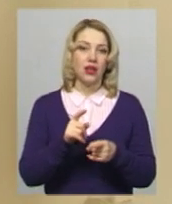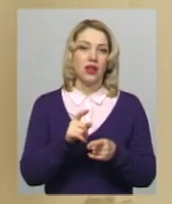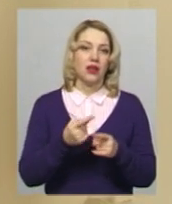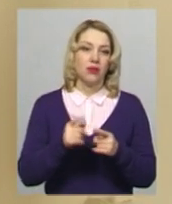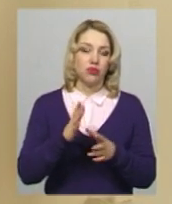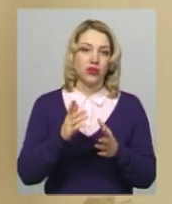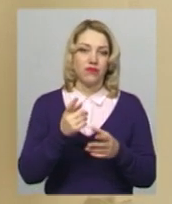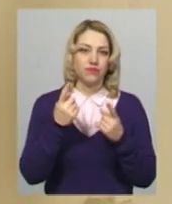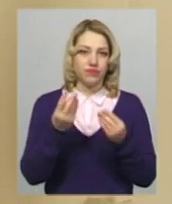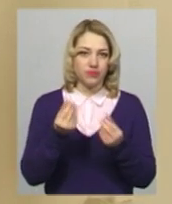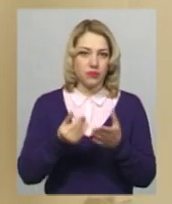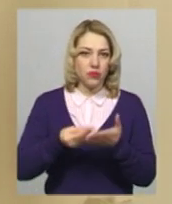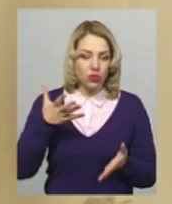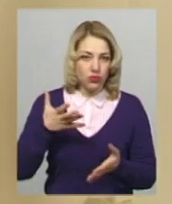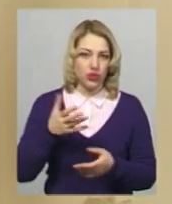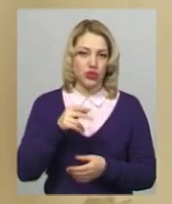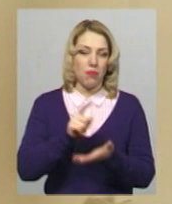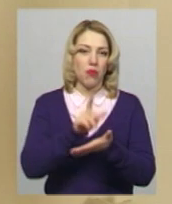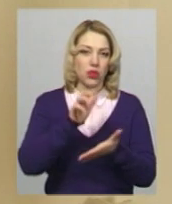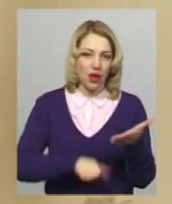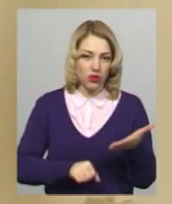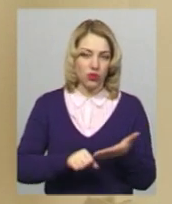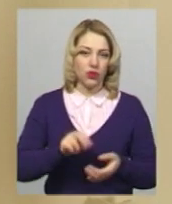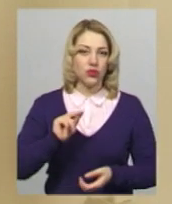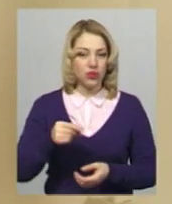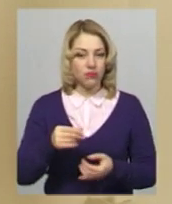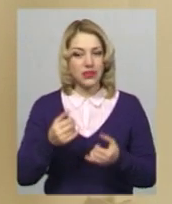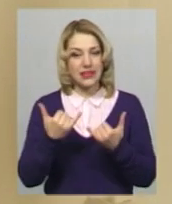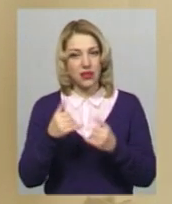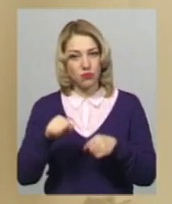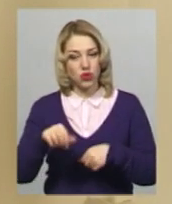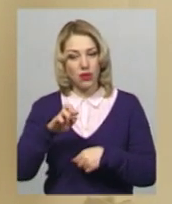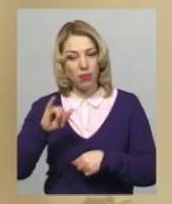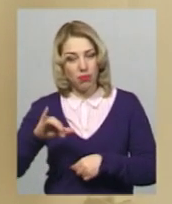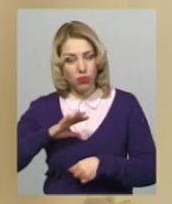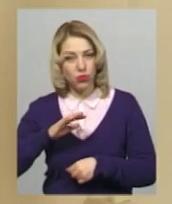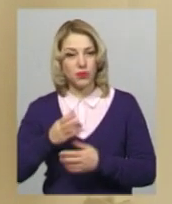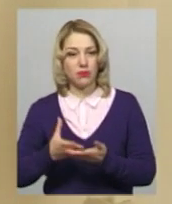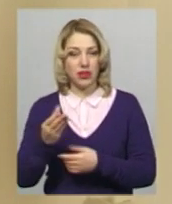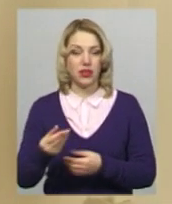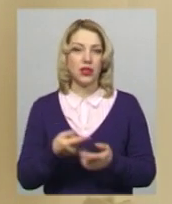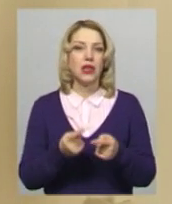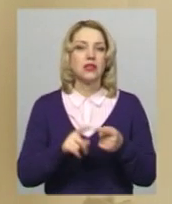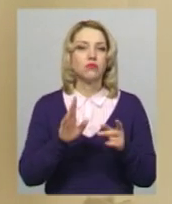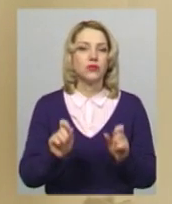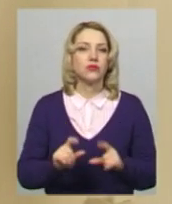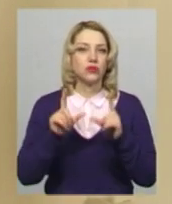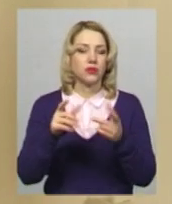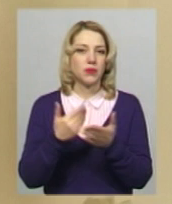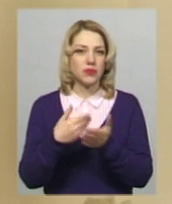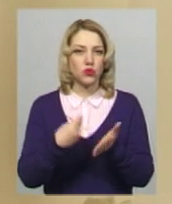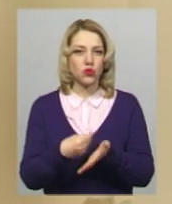необхідно буде сплатити. Орієнтовно, скажімо так, ця сума зросте, скажімо, в середньому